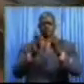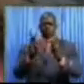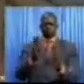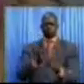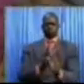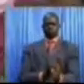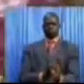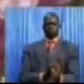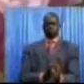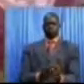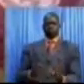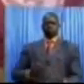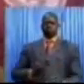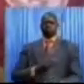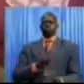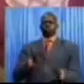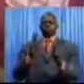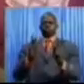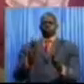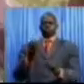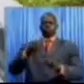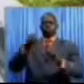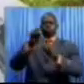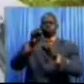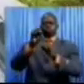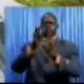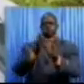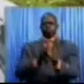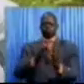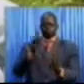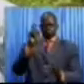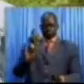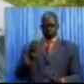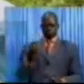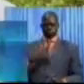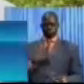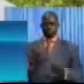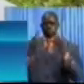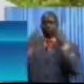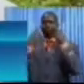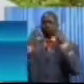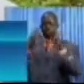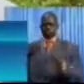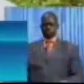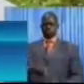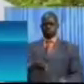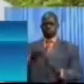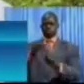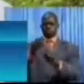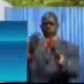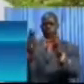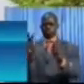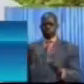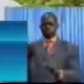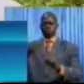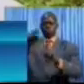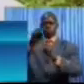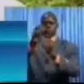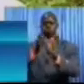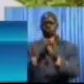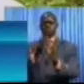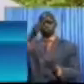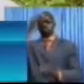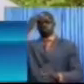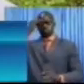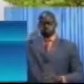handicapées. Nous, personnes en situation de handicap, il faut qu'il y ait un regard spécial sur les personnes en situation de handicap parce que nous